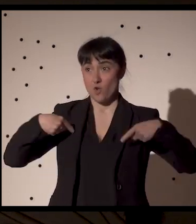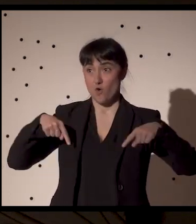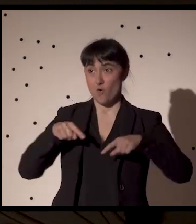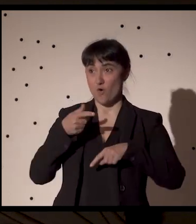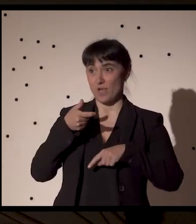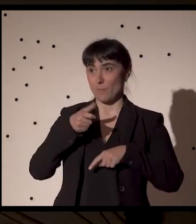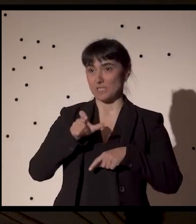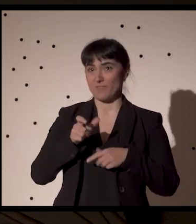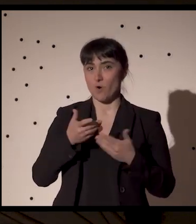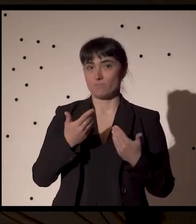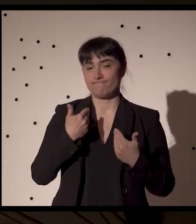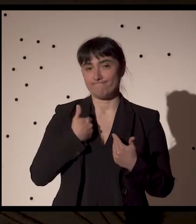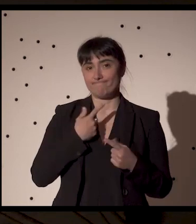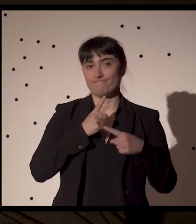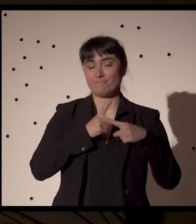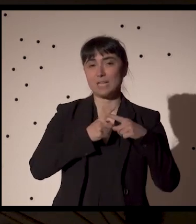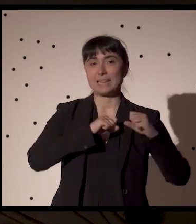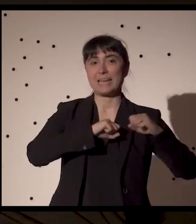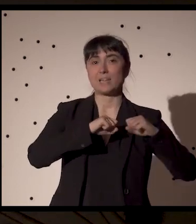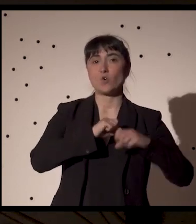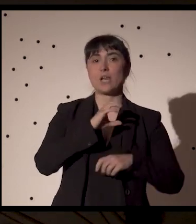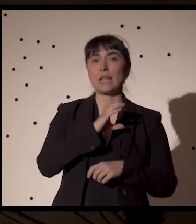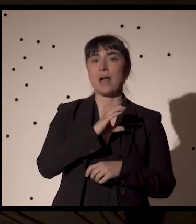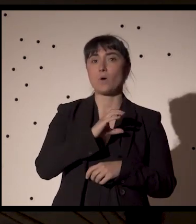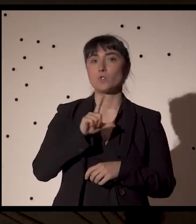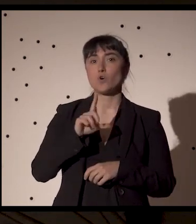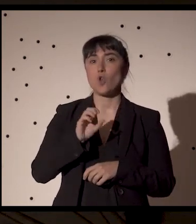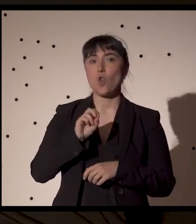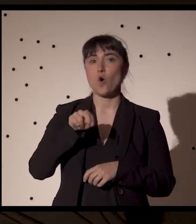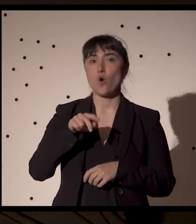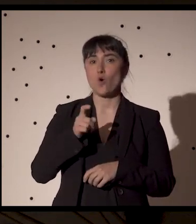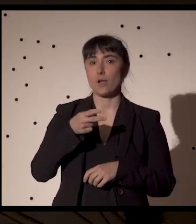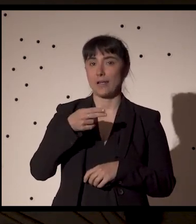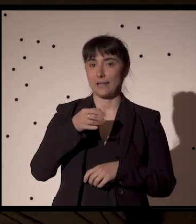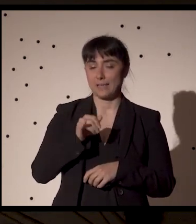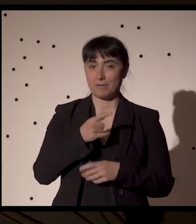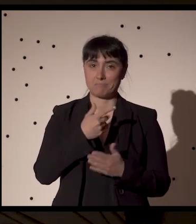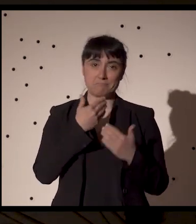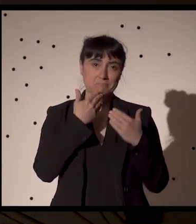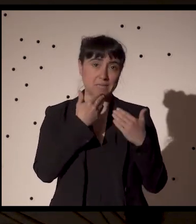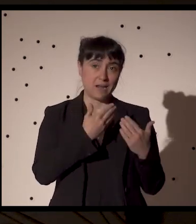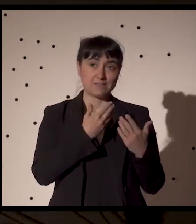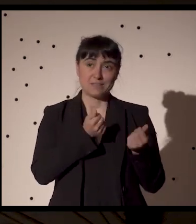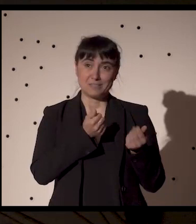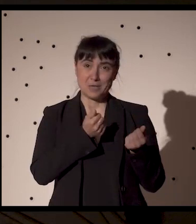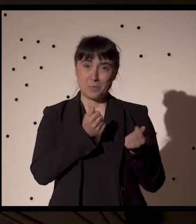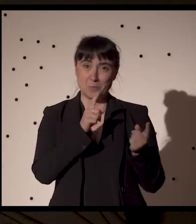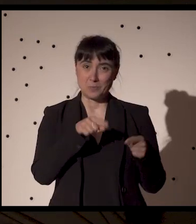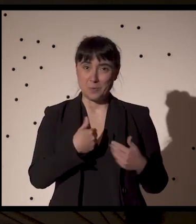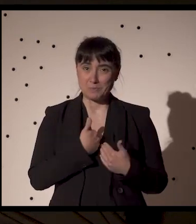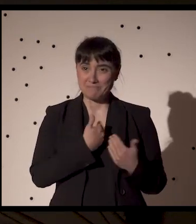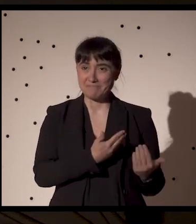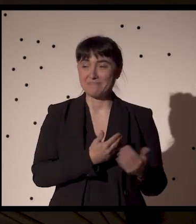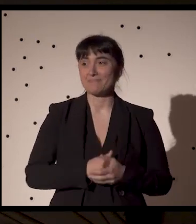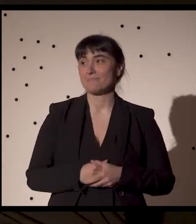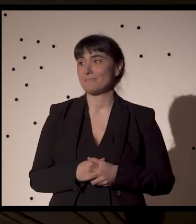del direttore Claudio Longhi che Ringrazio e saluto mia volta e